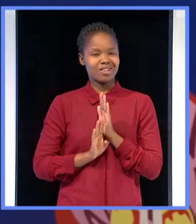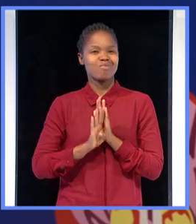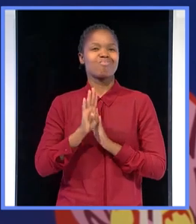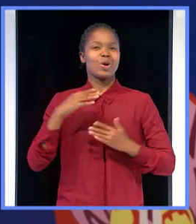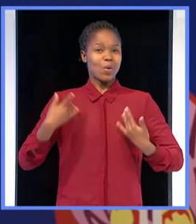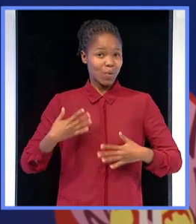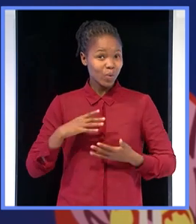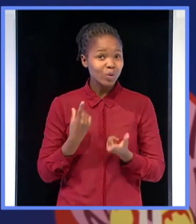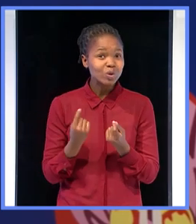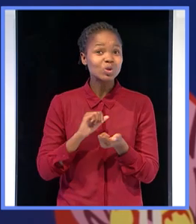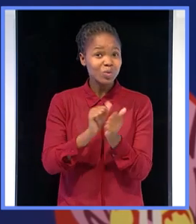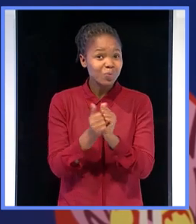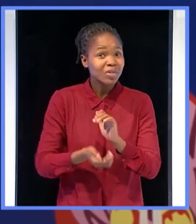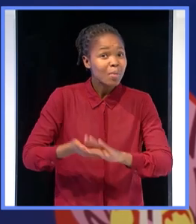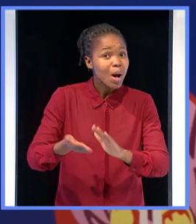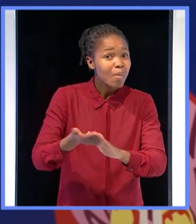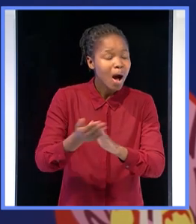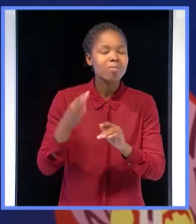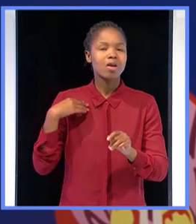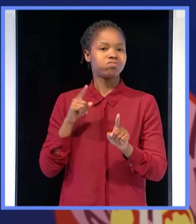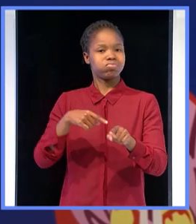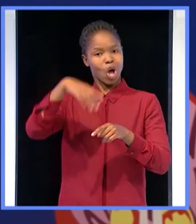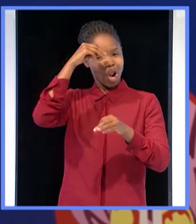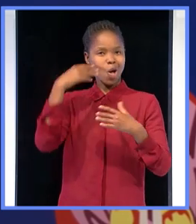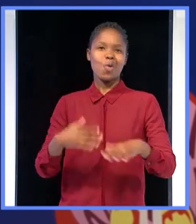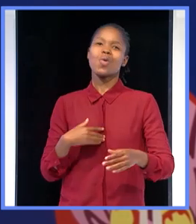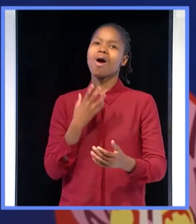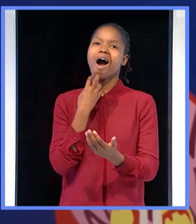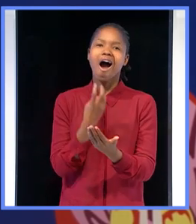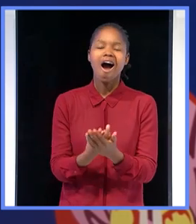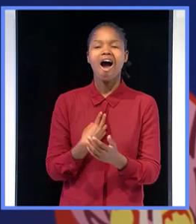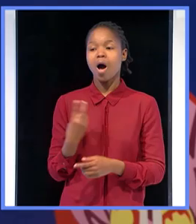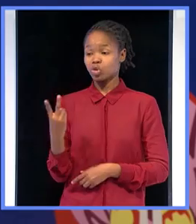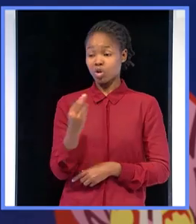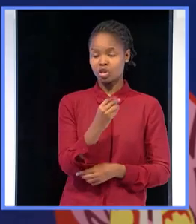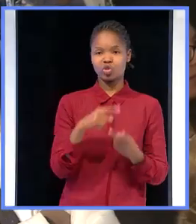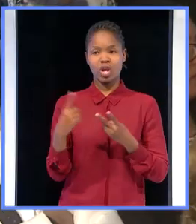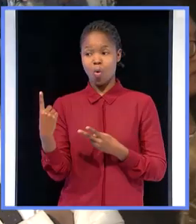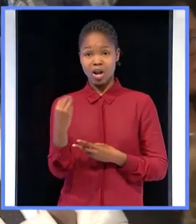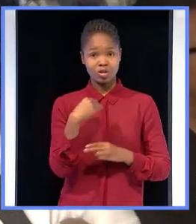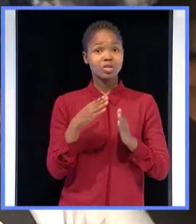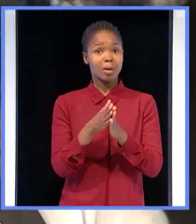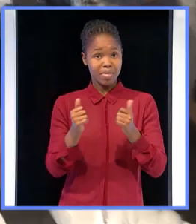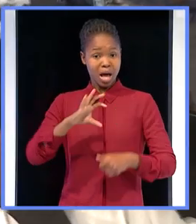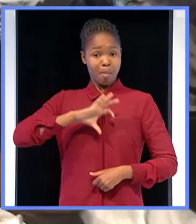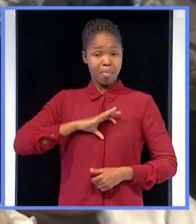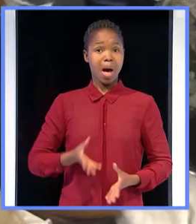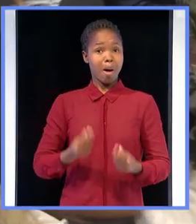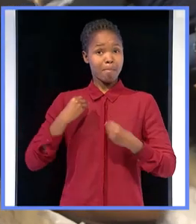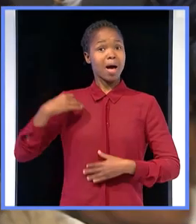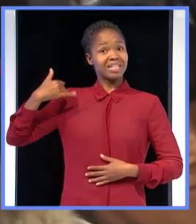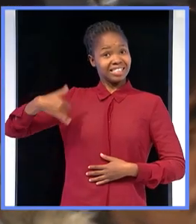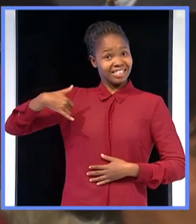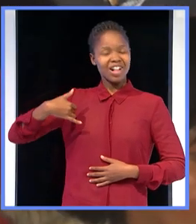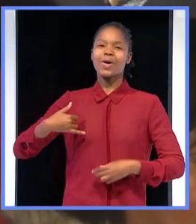toe verbasend, toe kom ek toe met die 100 meter tweede en met die 200 meter eerste en toe is dit net vir my soos ek het baie